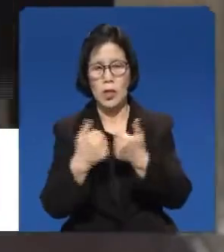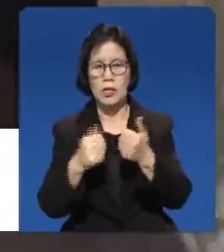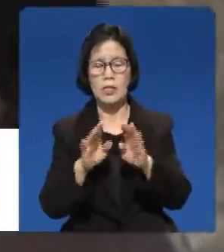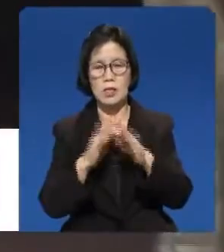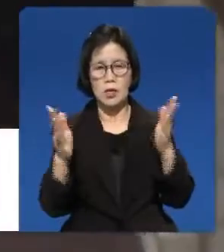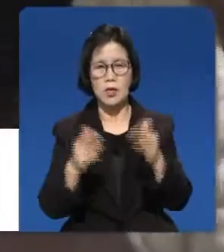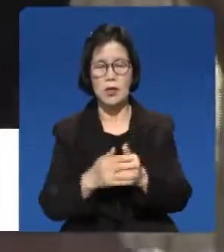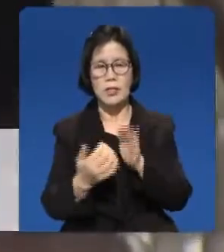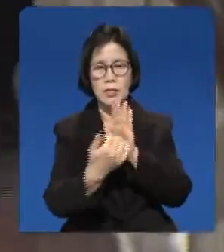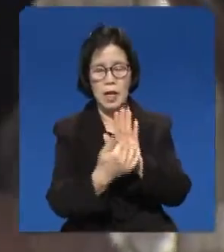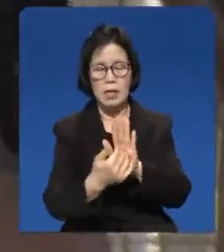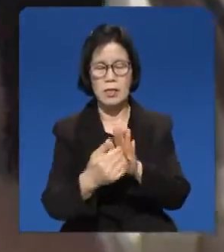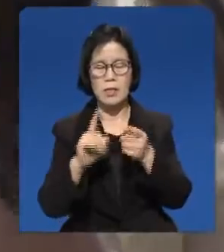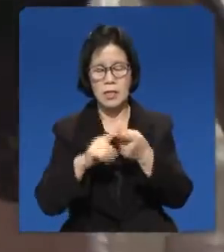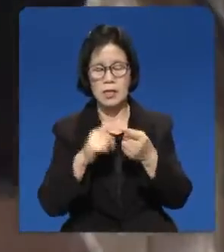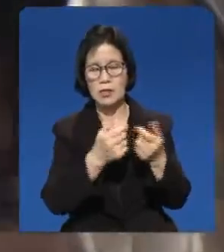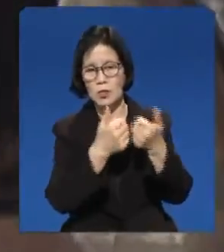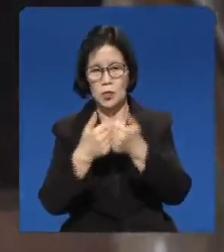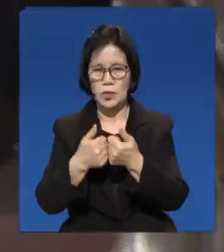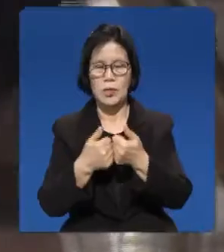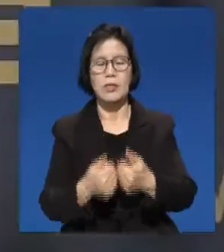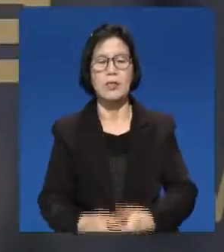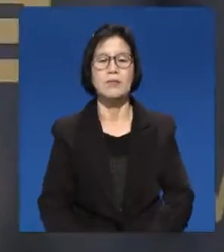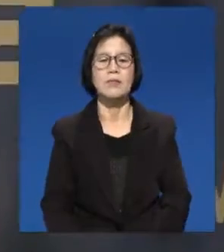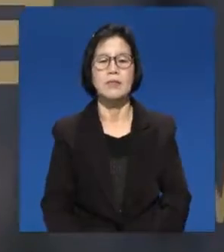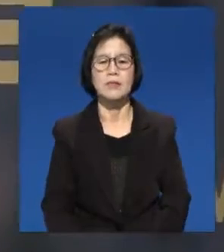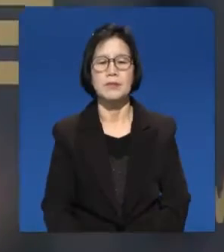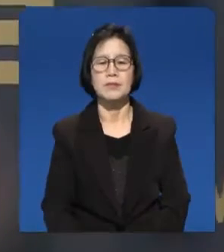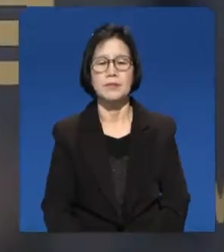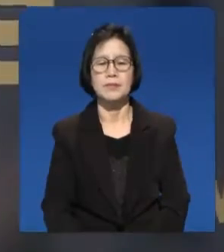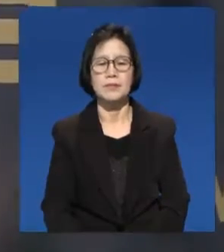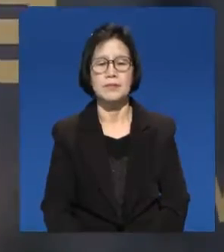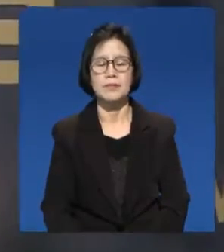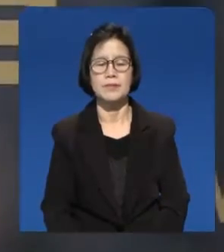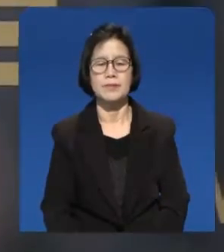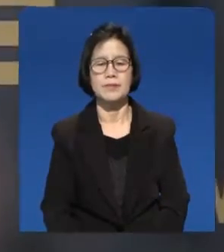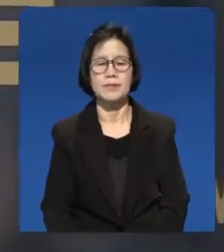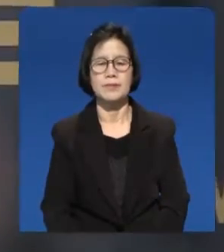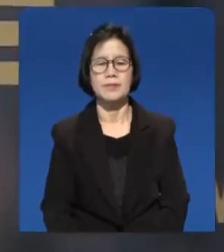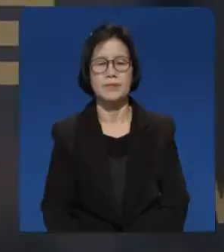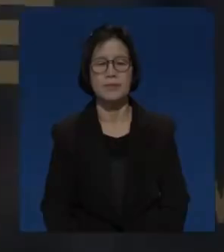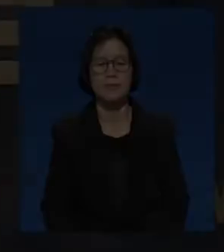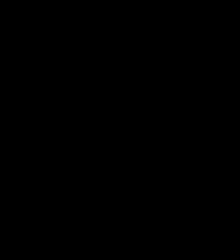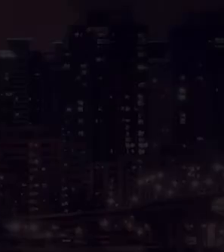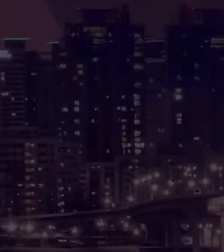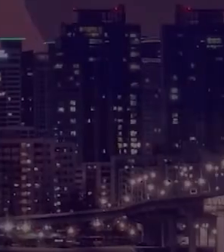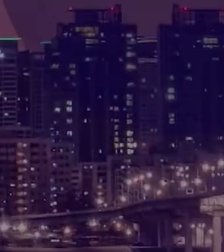검수완박 대응 등을 논의합니다. OBS 뉴스 김하희입니다.